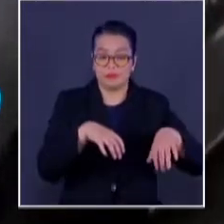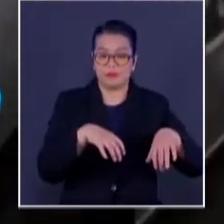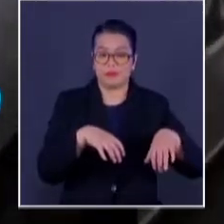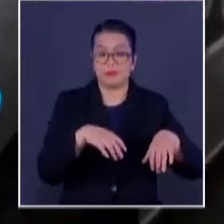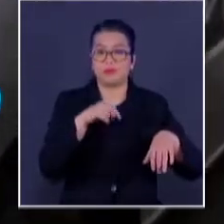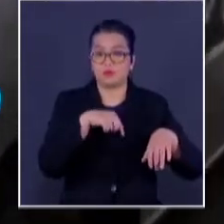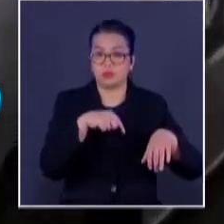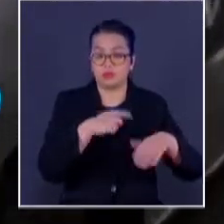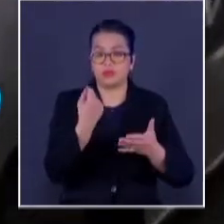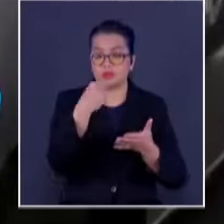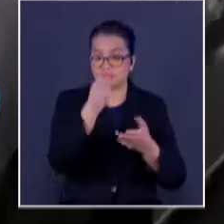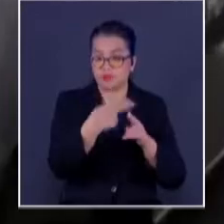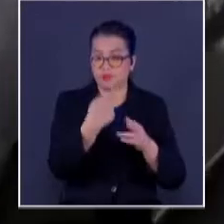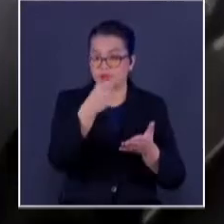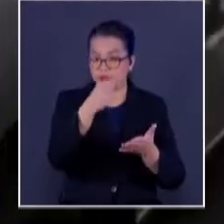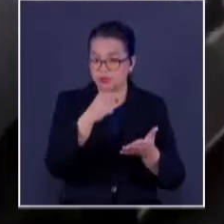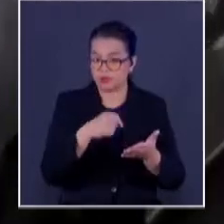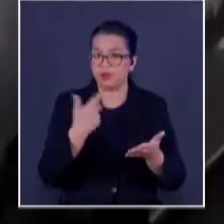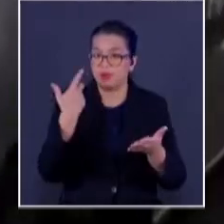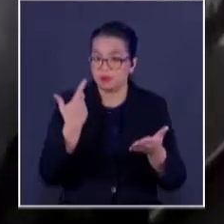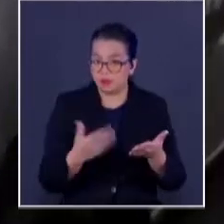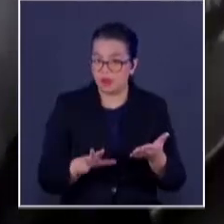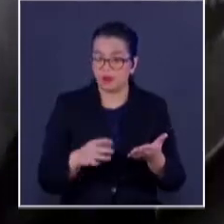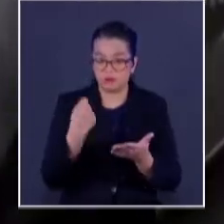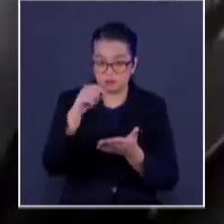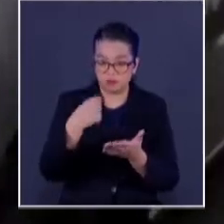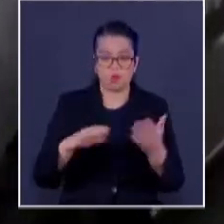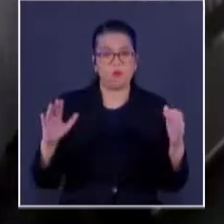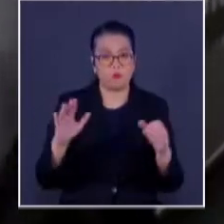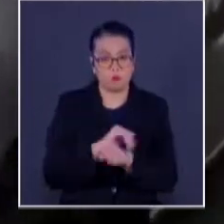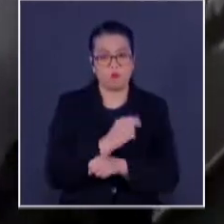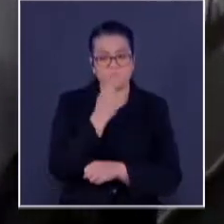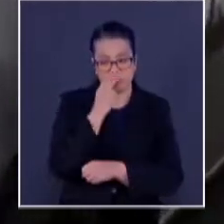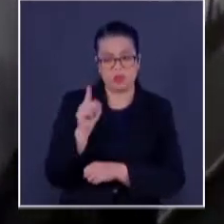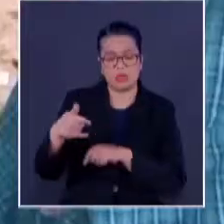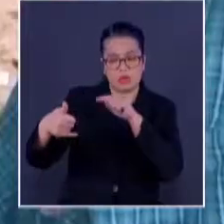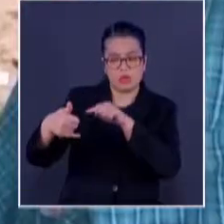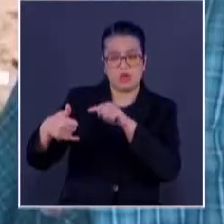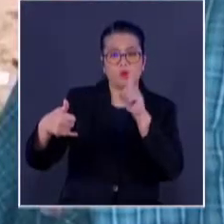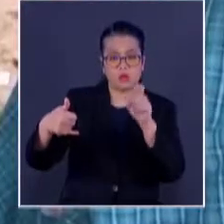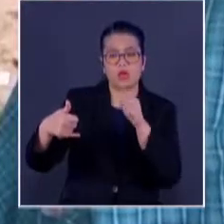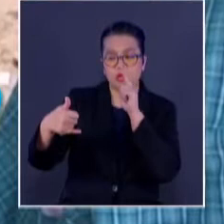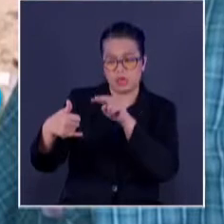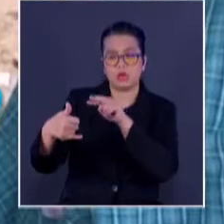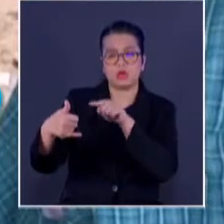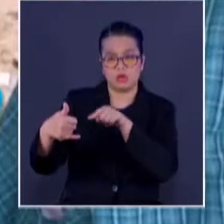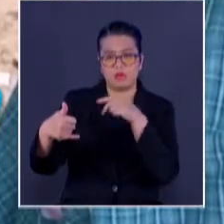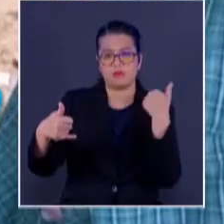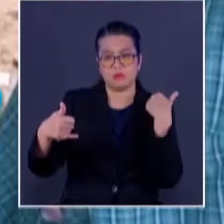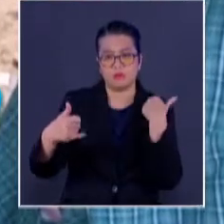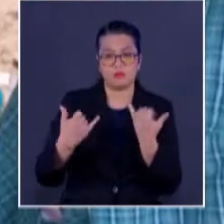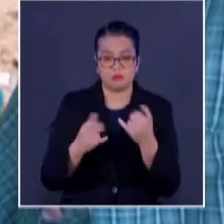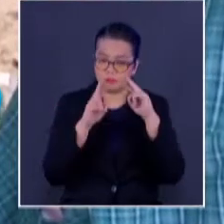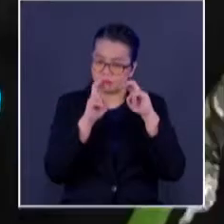ช็ค ตอนขึ้นมา ก็อะไรตัวก็ยังเห็นน้องปอนอยู่ ก็ยังเห็นอยู่ค่ะ ในส่วนของการสืบสวนข้อเท็จจริงนะ